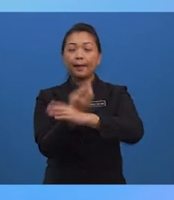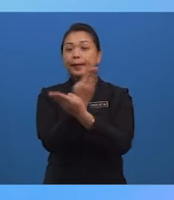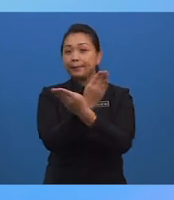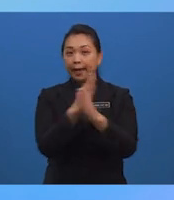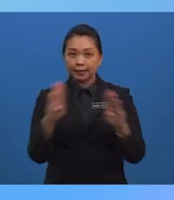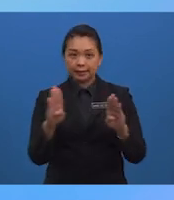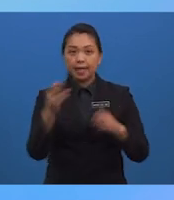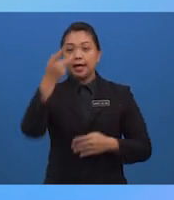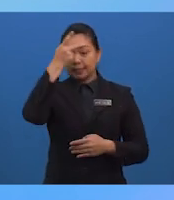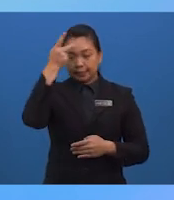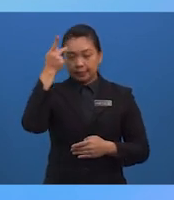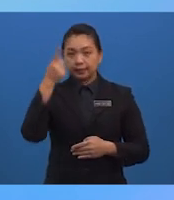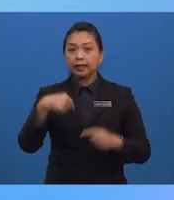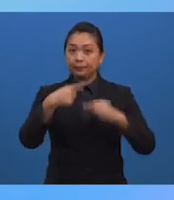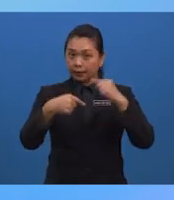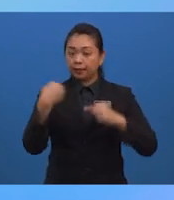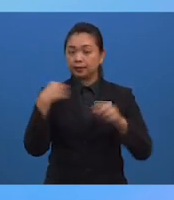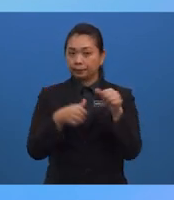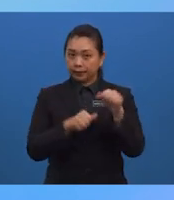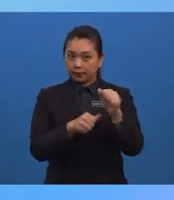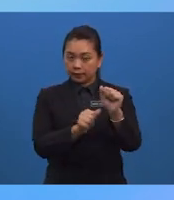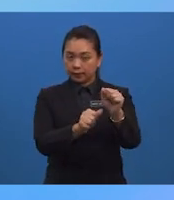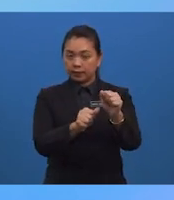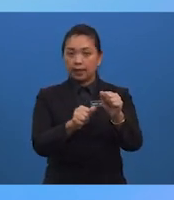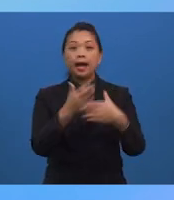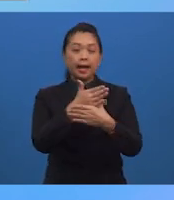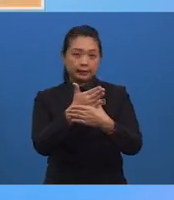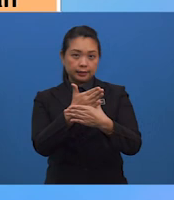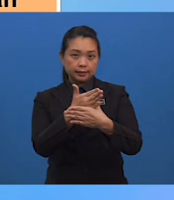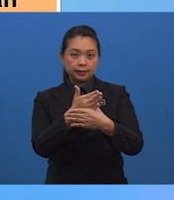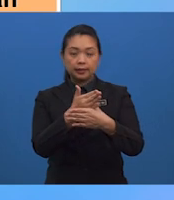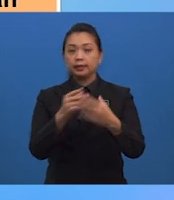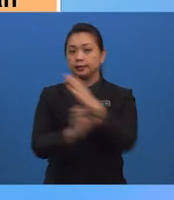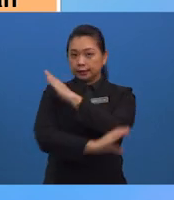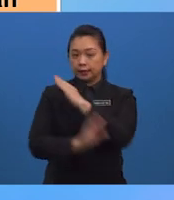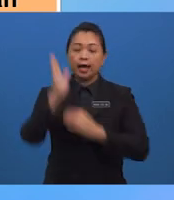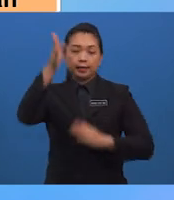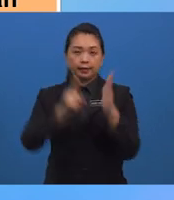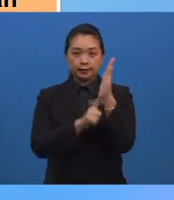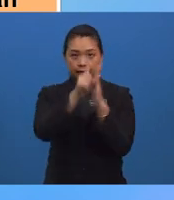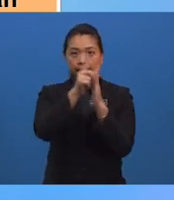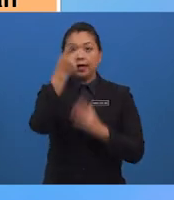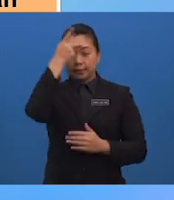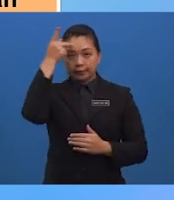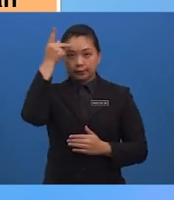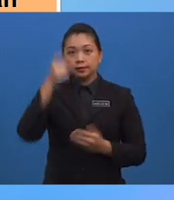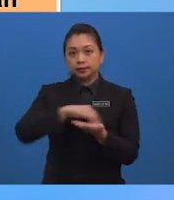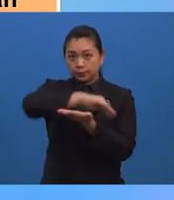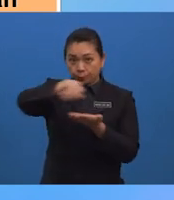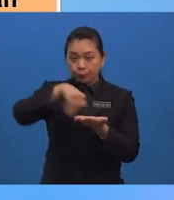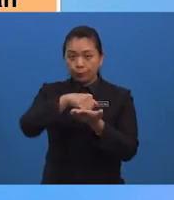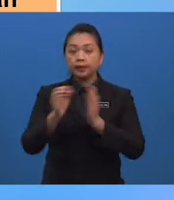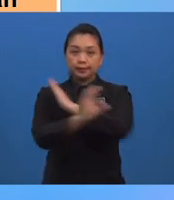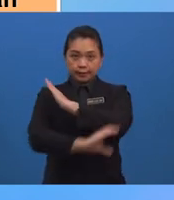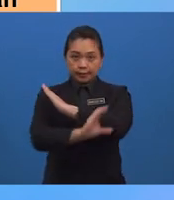adalah kerana pengaliran perdagangan antara negara akan meningkat kerana semua negara